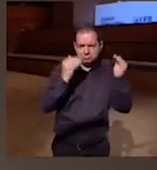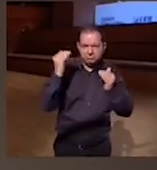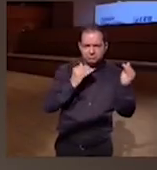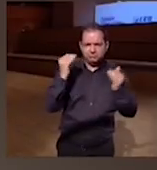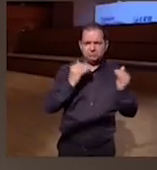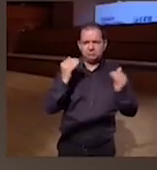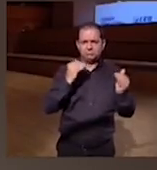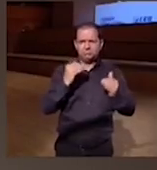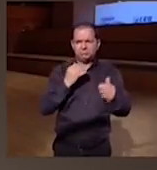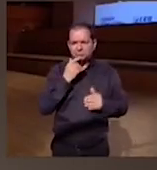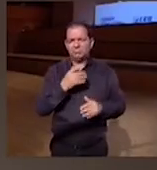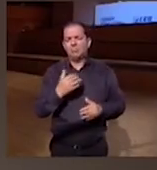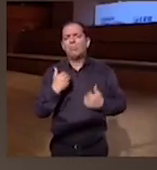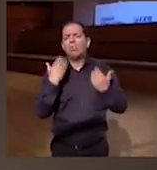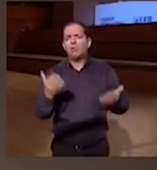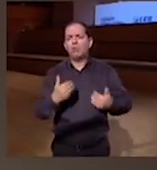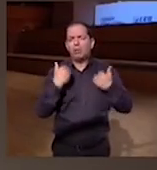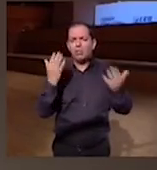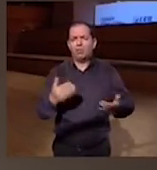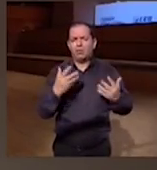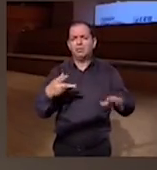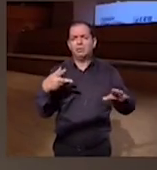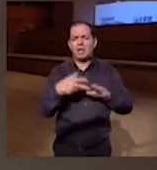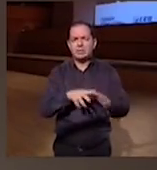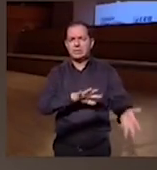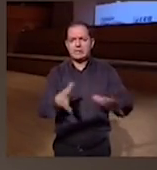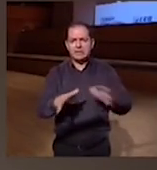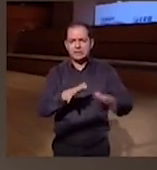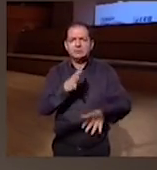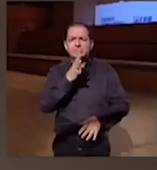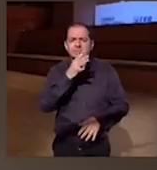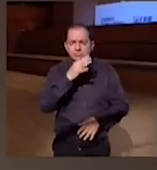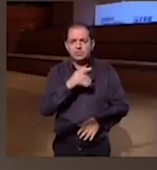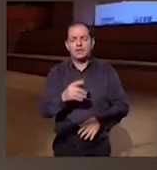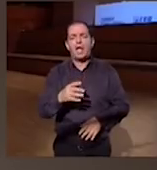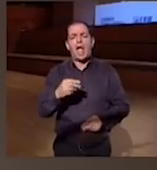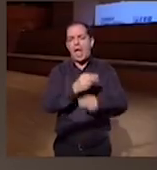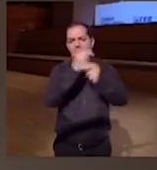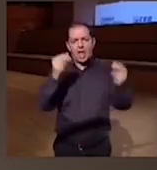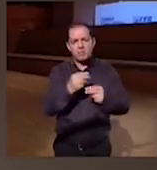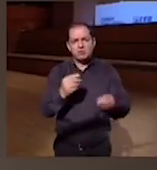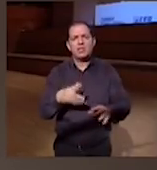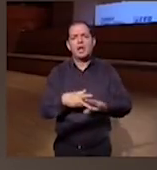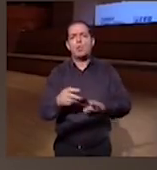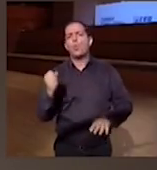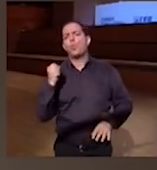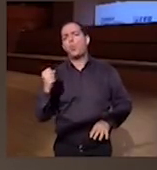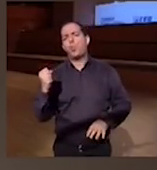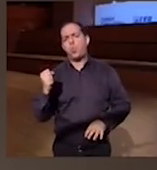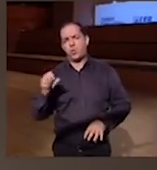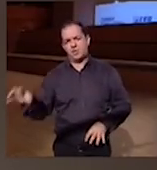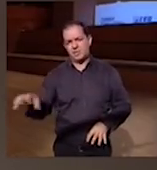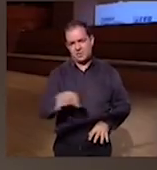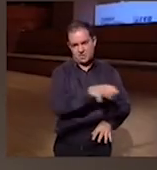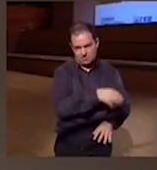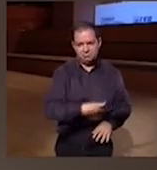κάποιοι πρόθυμα επαναλάμβαναν σχετικά με την ευστάθεια του τραπεζικού συστήματος στη χώρα μας. Το νέο πλαίσιο